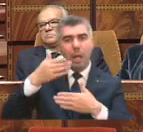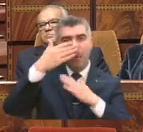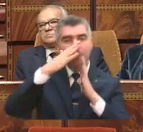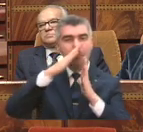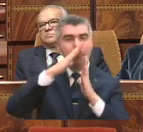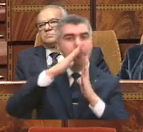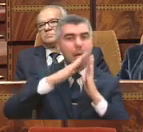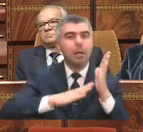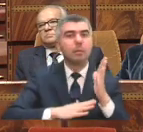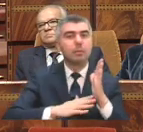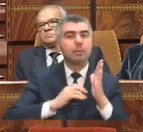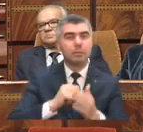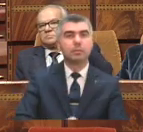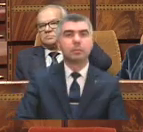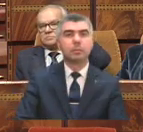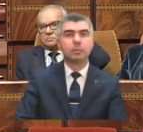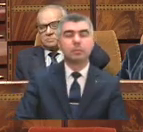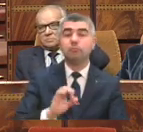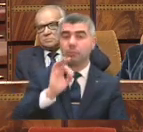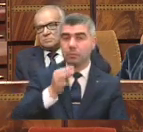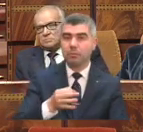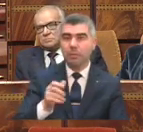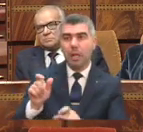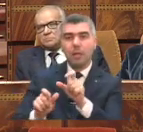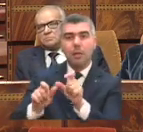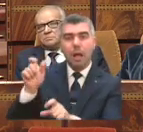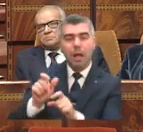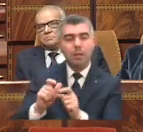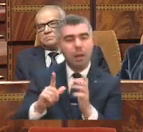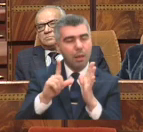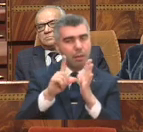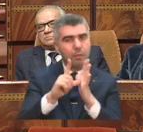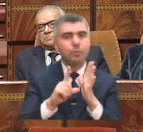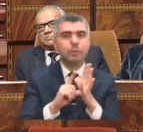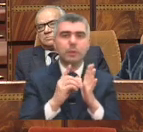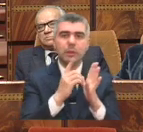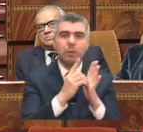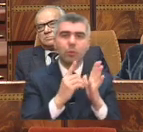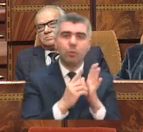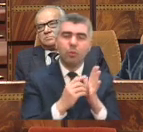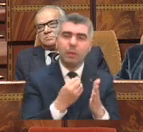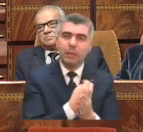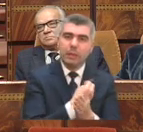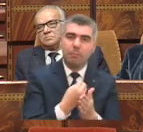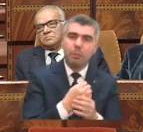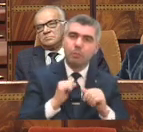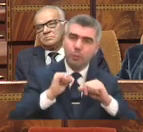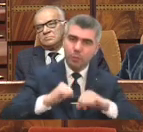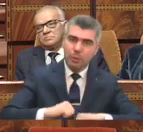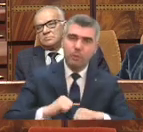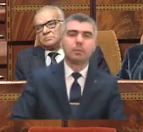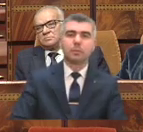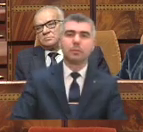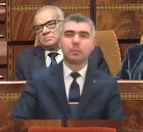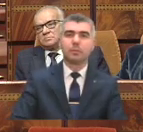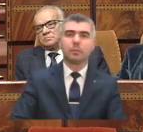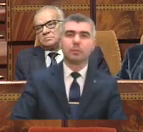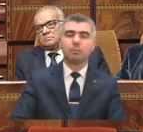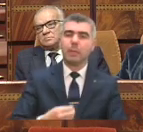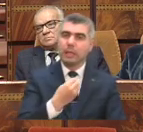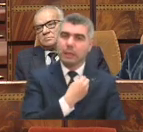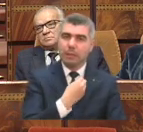بما يضمن لجميع المواطنين حقهم الدستوري في التطبيب والعلاج خاصة على مستوى